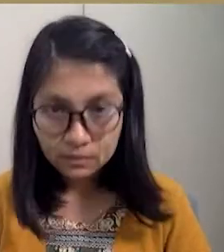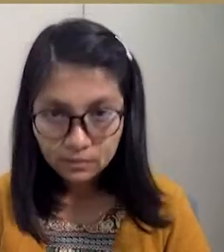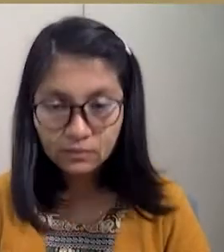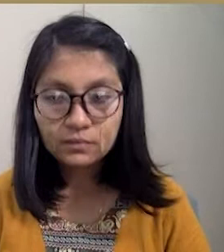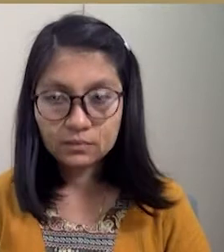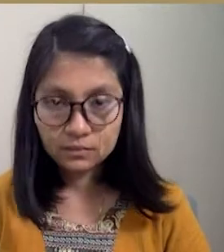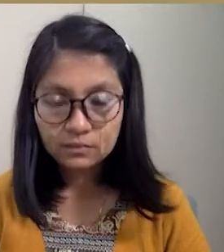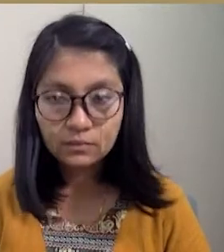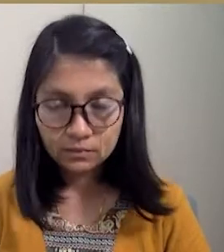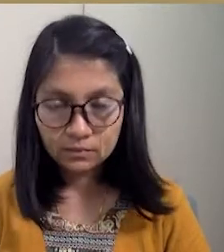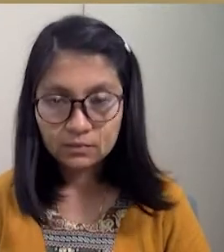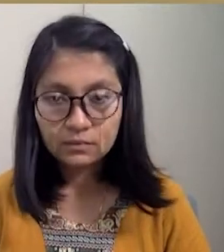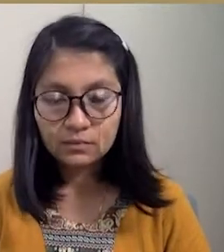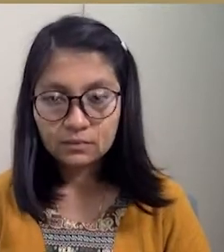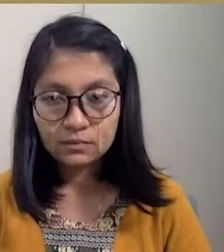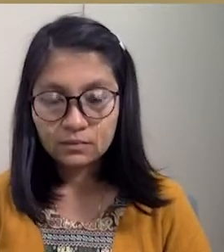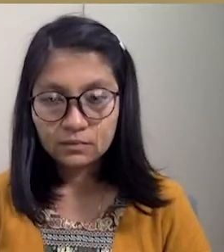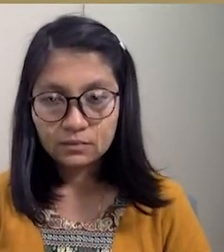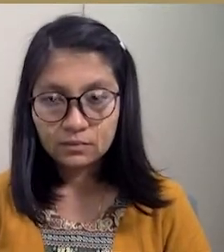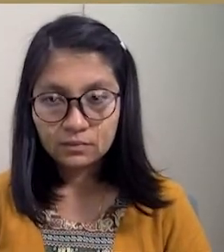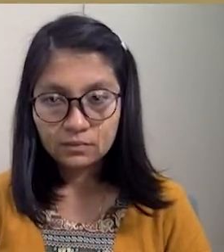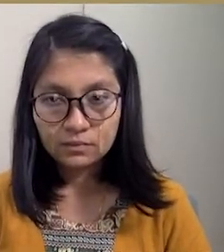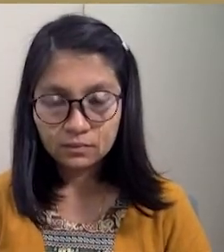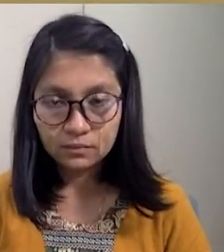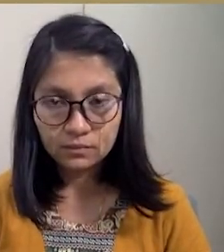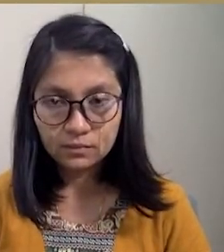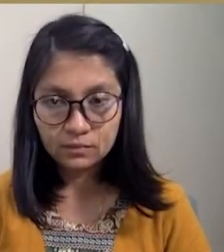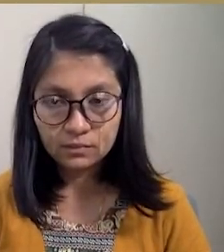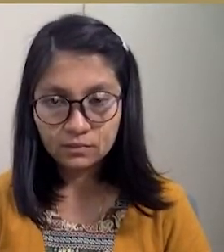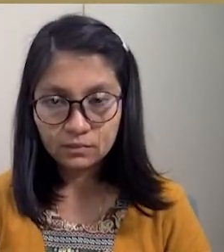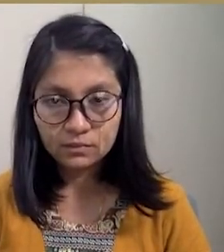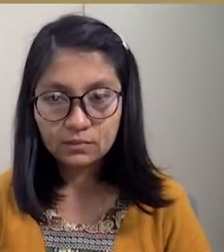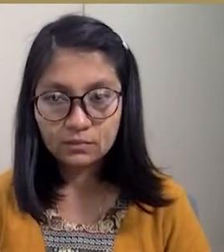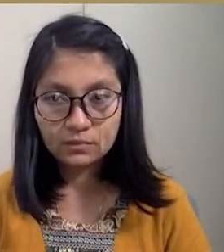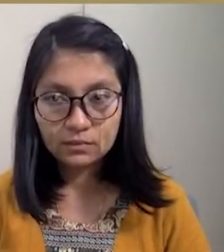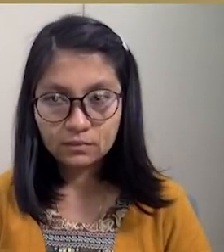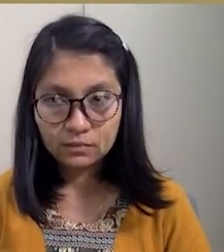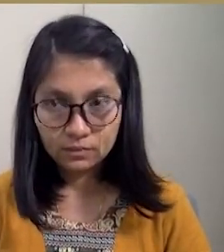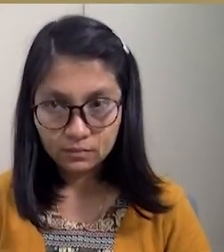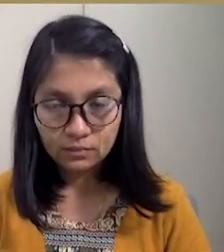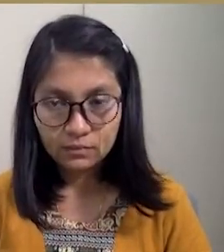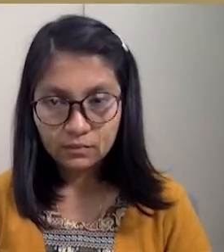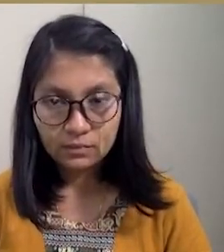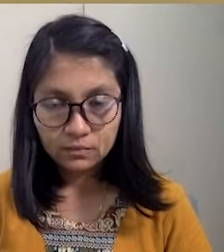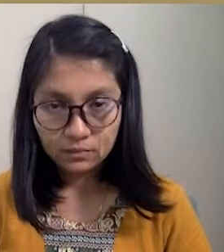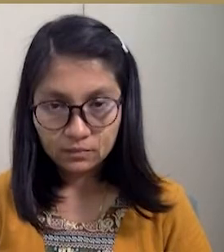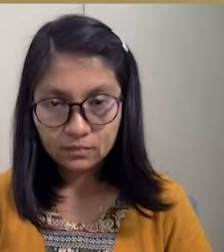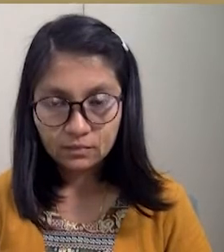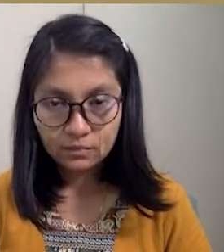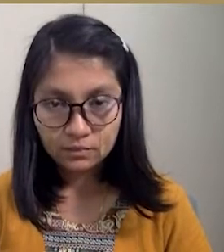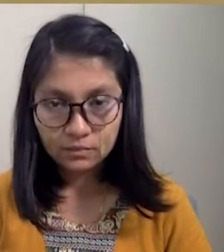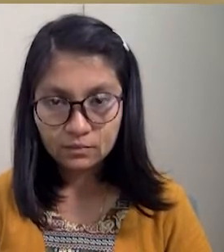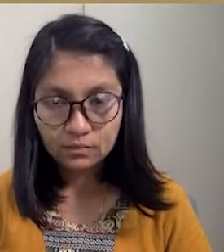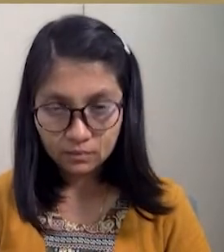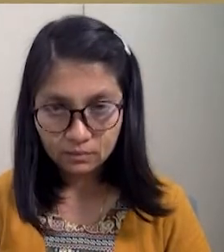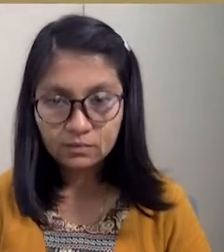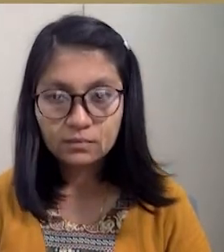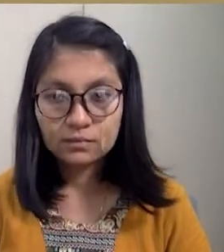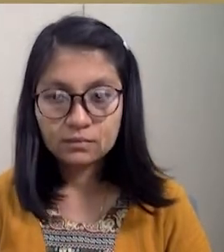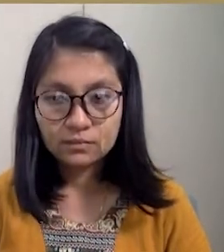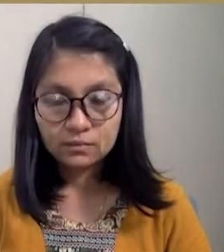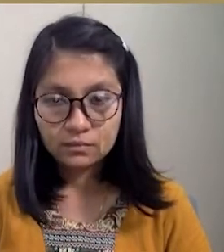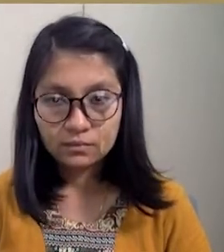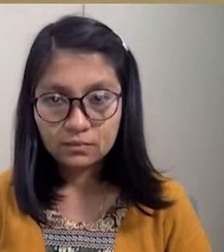ဒီလော့ဒ်ဒေါင်းဖြစ်ပြီးတည်းရပါတော့ဆိုတော့ကျွန်တော်တို့လိုက်ပြီးတော့မေးပြေးရဆိုသူတို့အနေနဲ့အဲ့ဒီမိသားစုနဲ့ပြန်တွေ့လို့မရတဲ့အခက်အခဲသူတို့မှာရှိတယ်